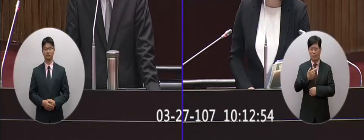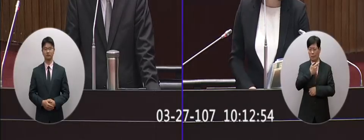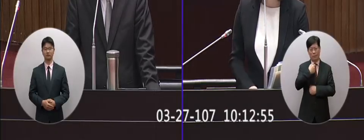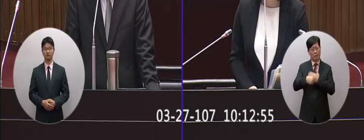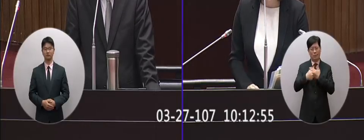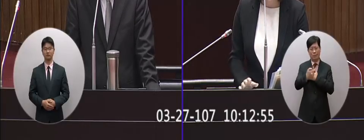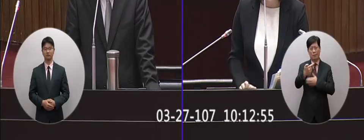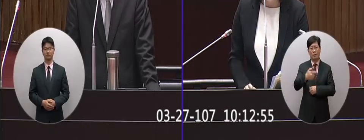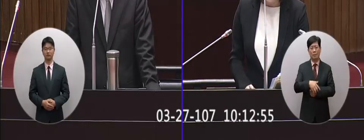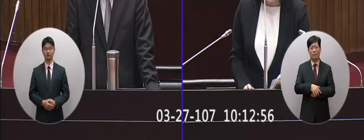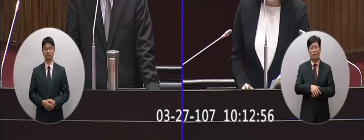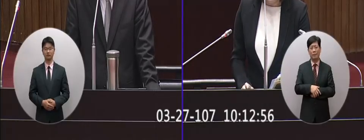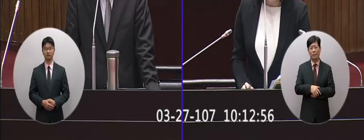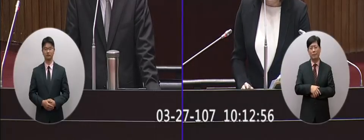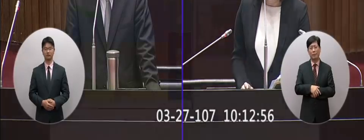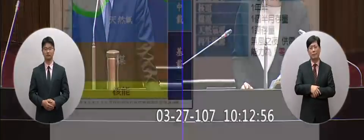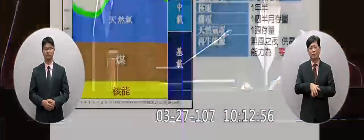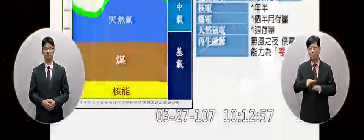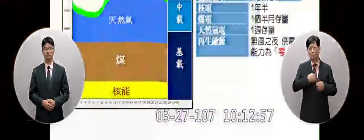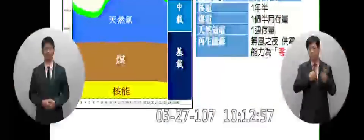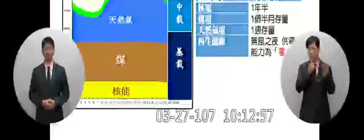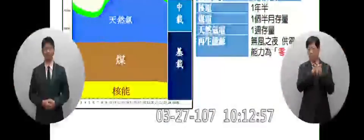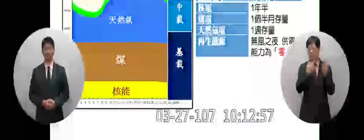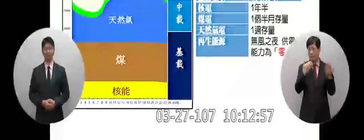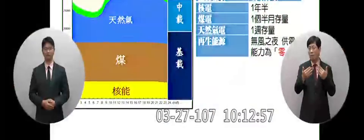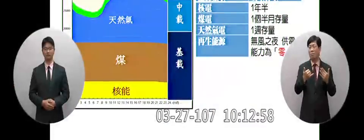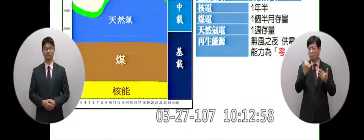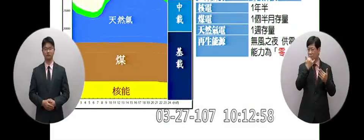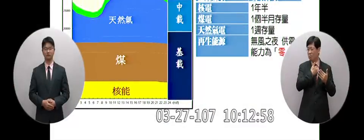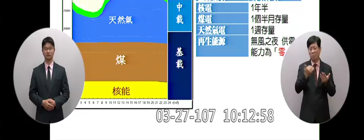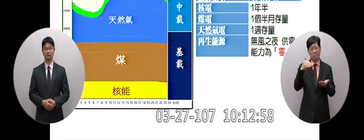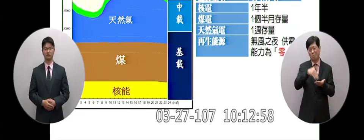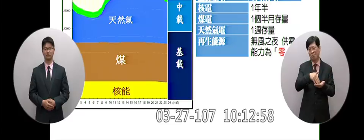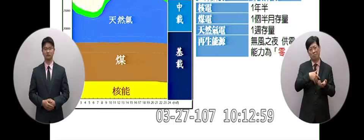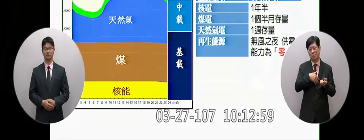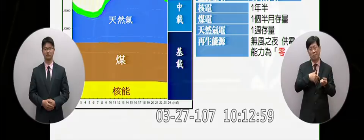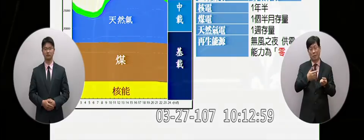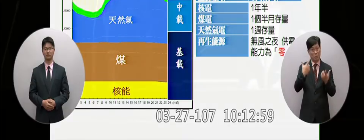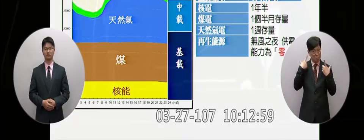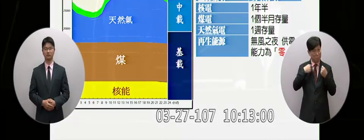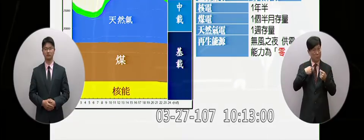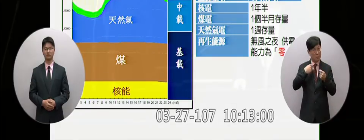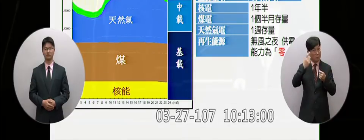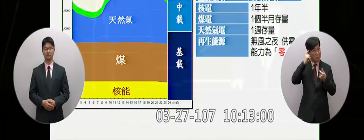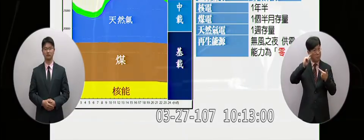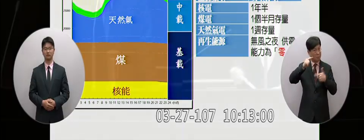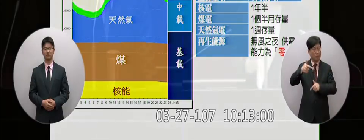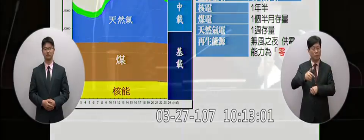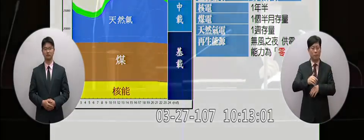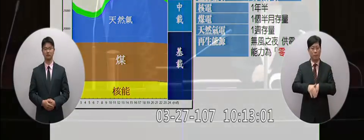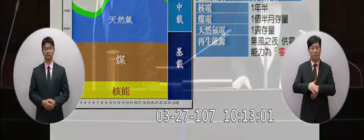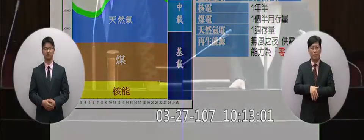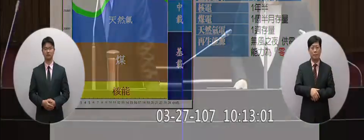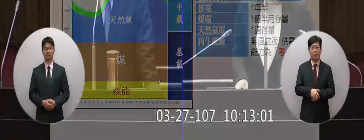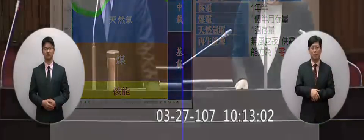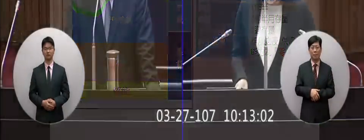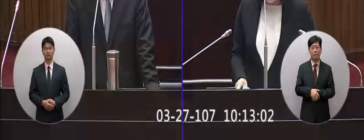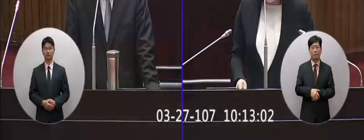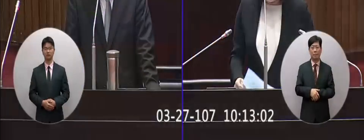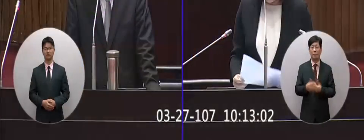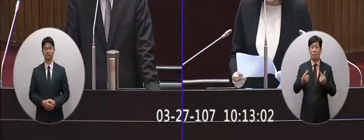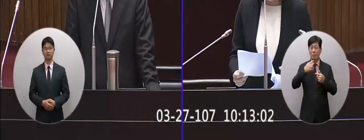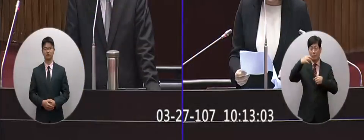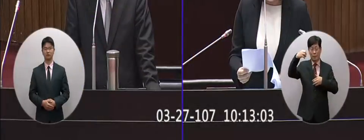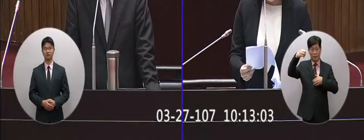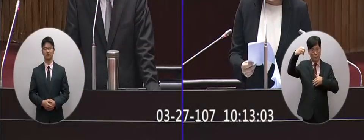杀伤力了，所以在这里可以看得出来，它可能结果也不会如我们预期。首先我们来看一下我们的太